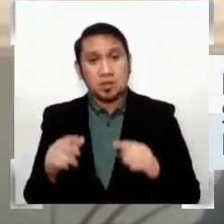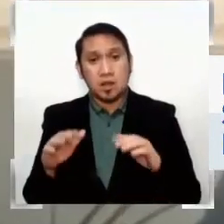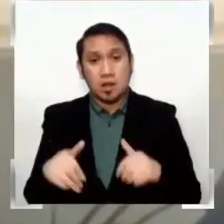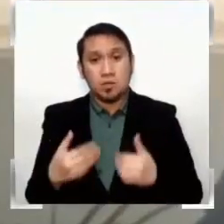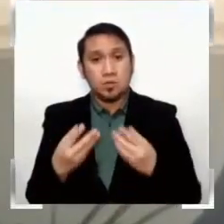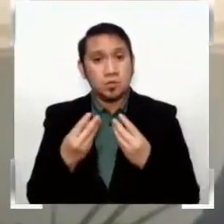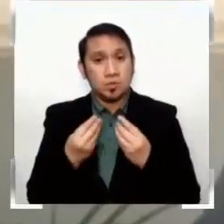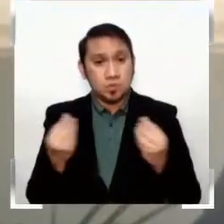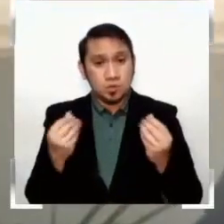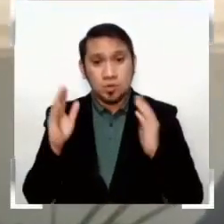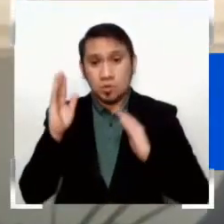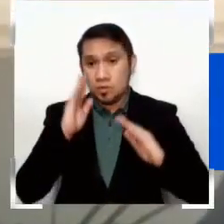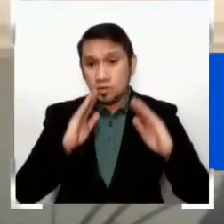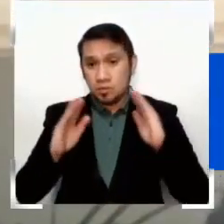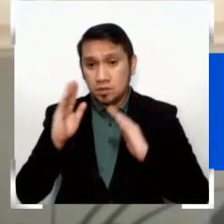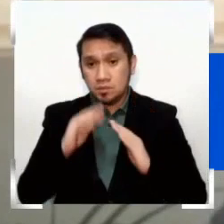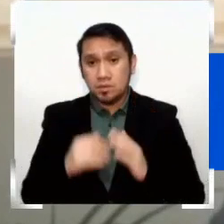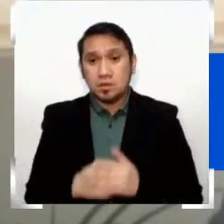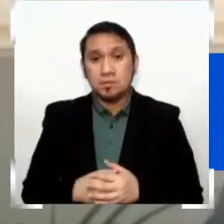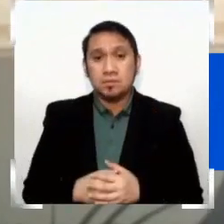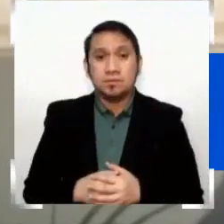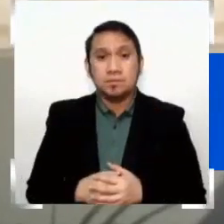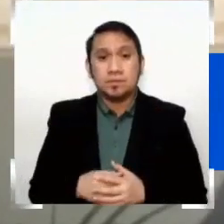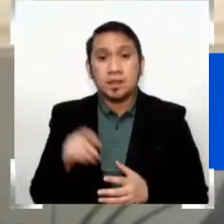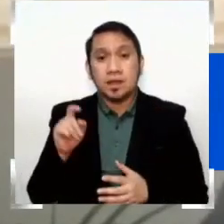to strengthen their